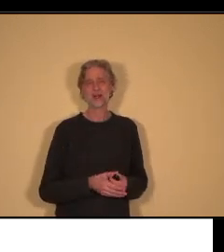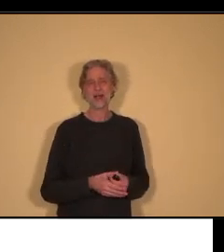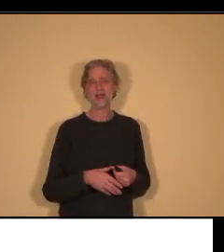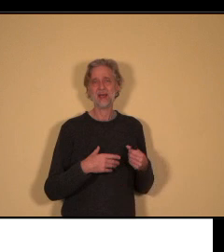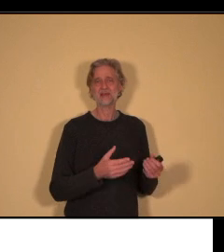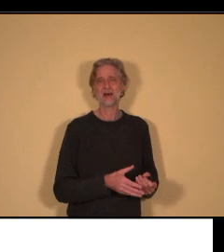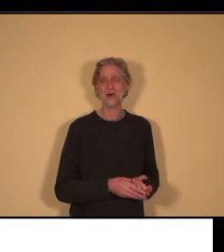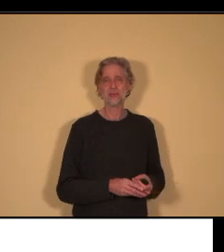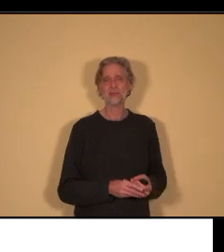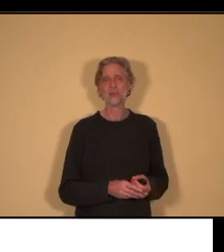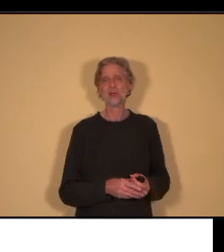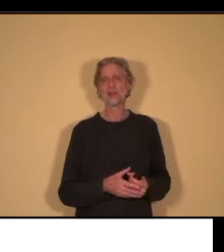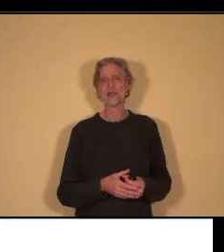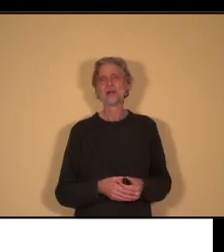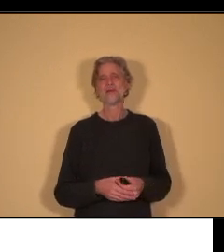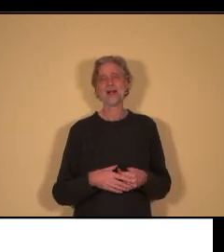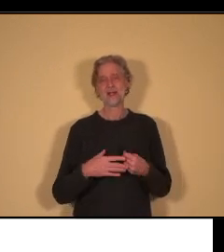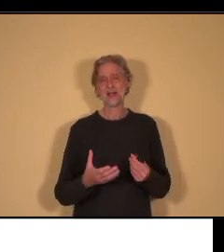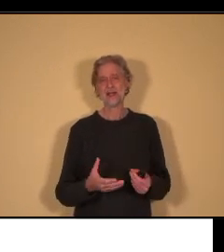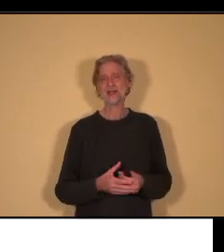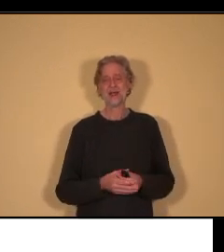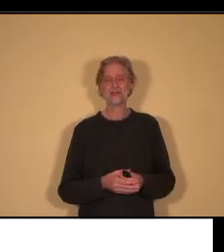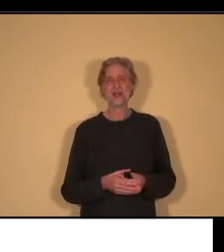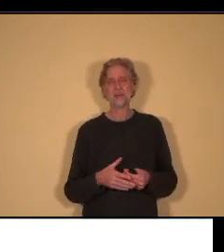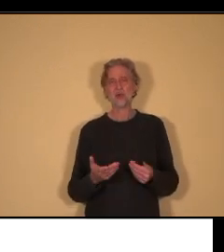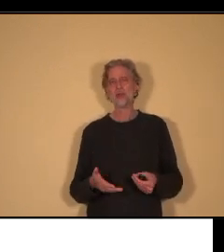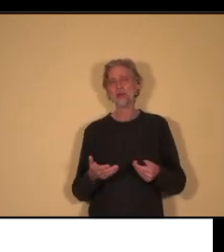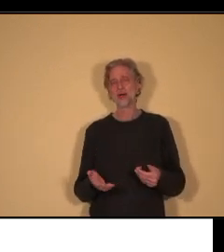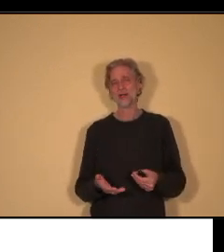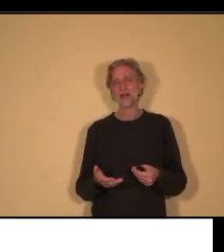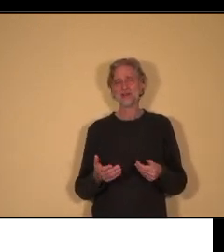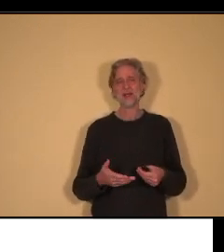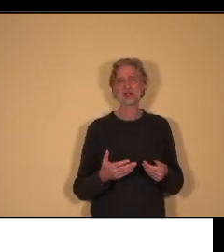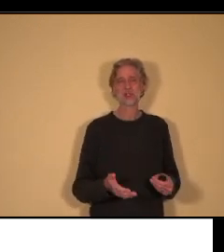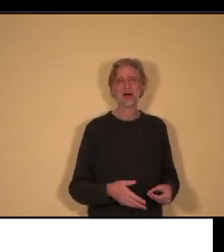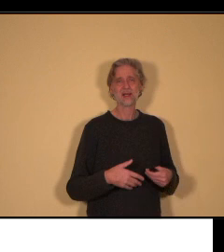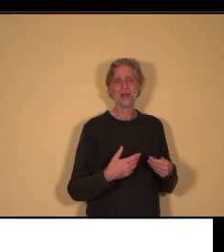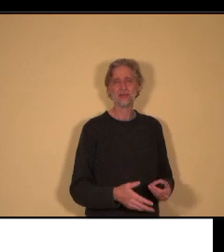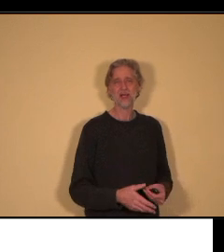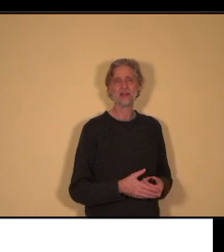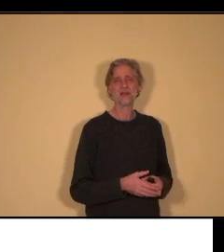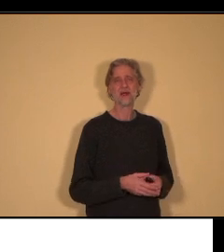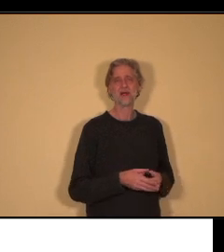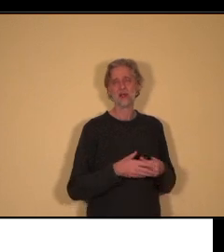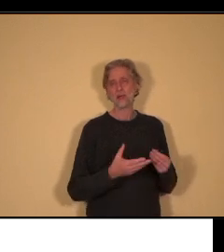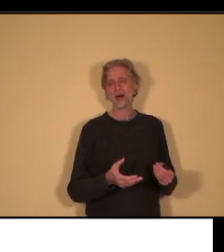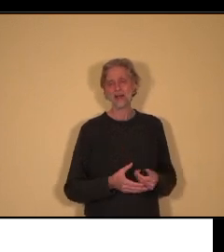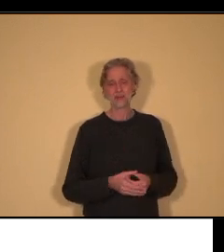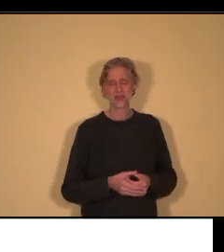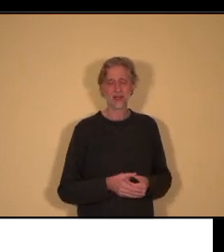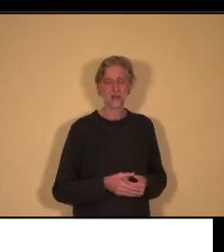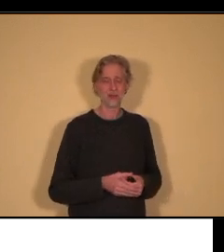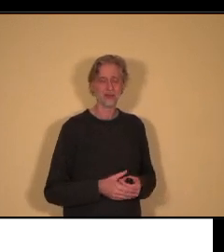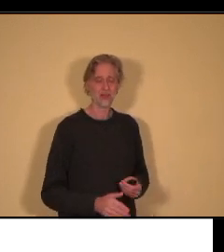manchmal gar nicht extra aufgeführt, weil der La Niña-Effekt im Grunde nur ein sehr starker Effekt der